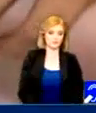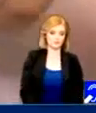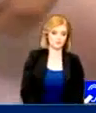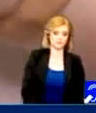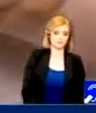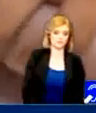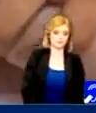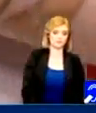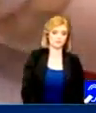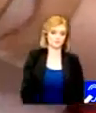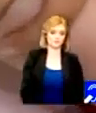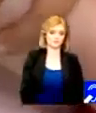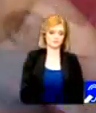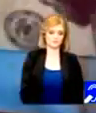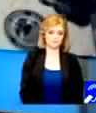în vigoare cât mai repede.